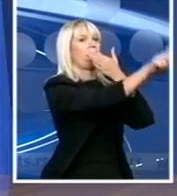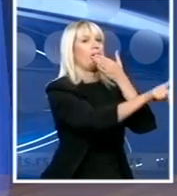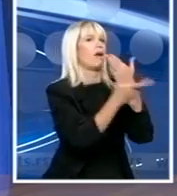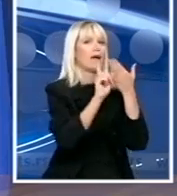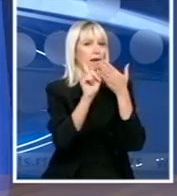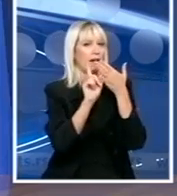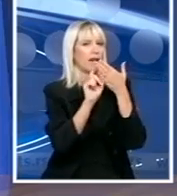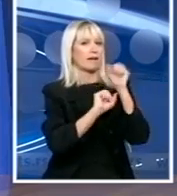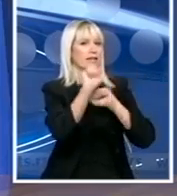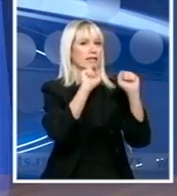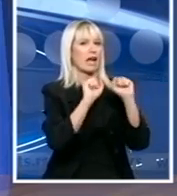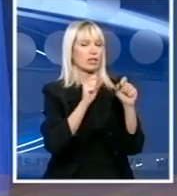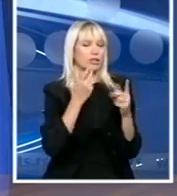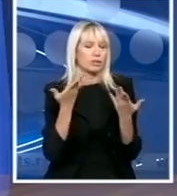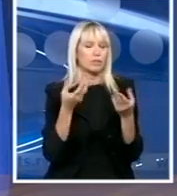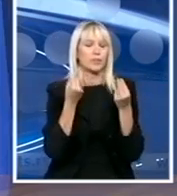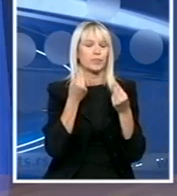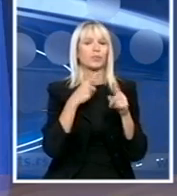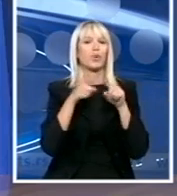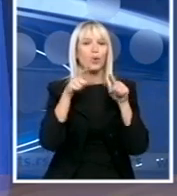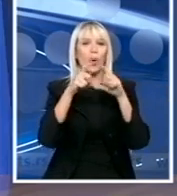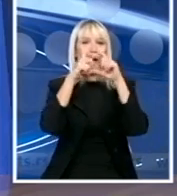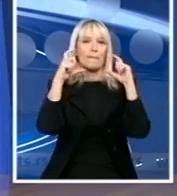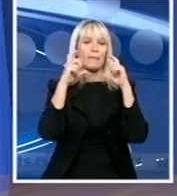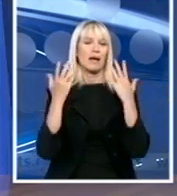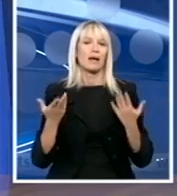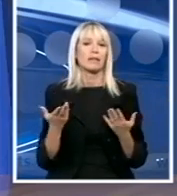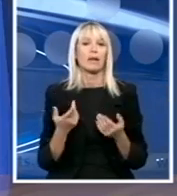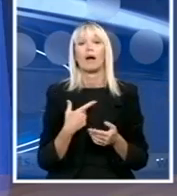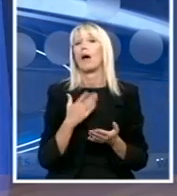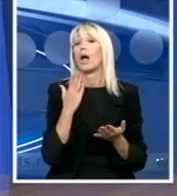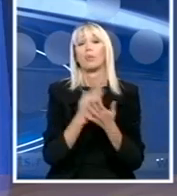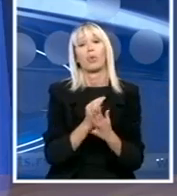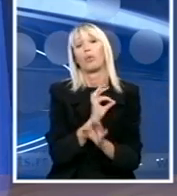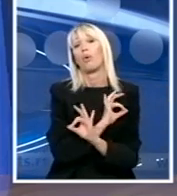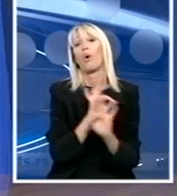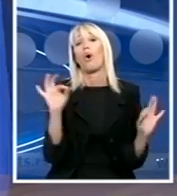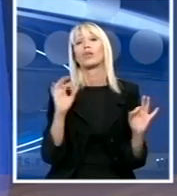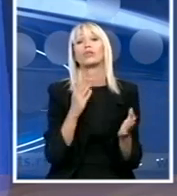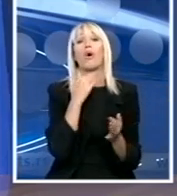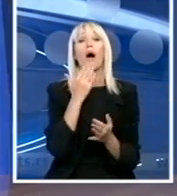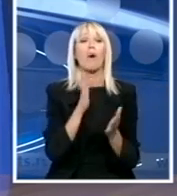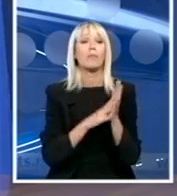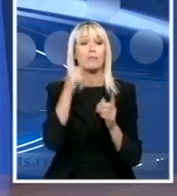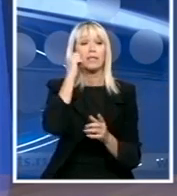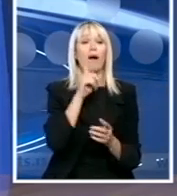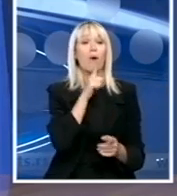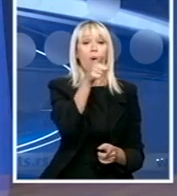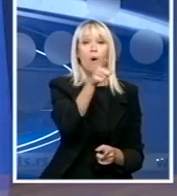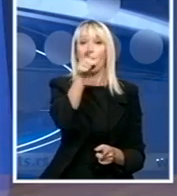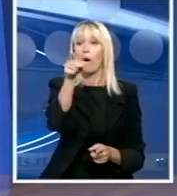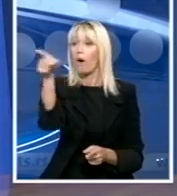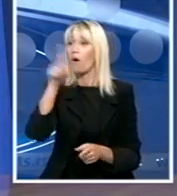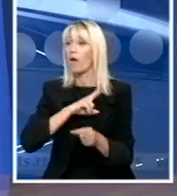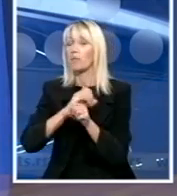nose. Bilo bi idealno kad bi tačno znali svakog ko je zaražen, pa bi ga odmah izdvojili, ne